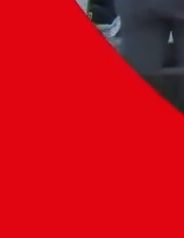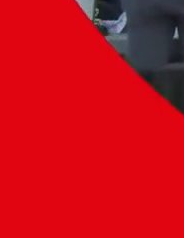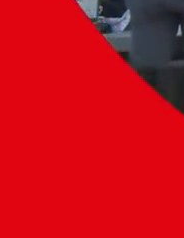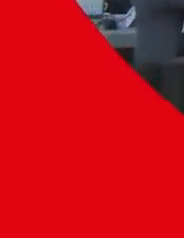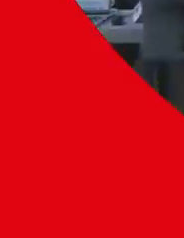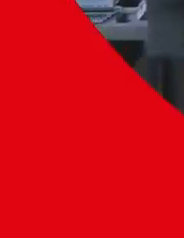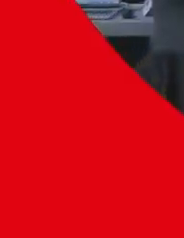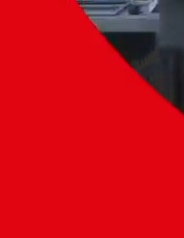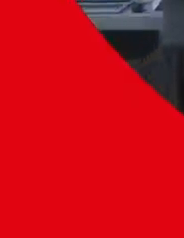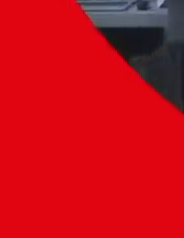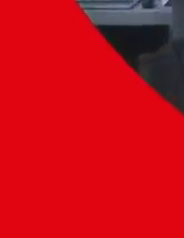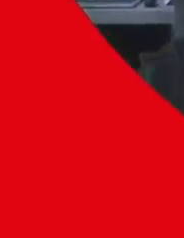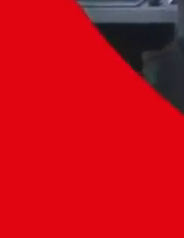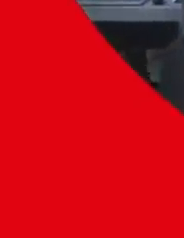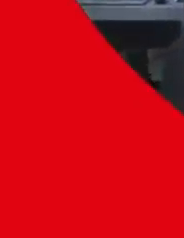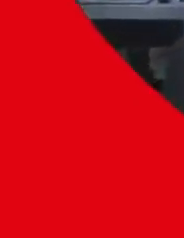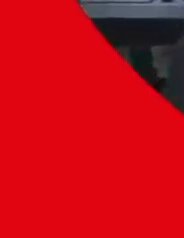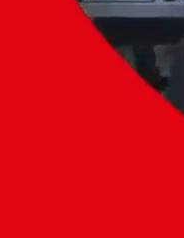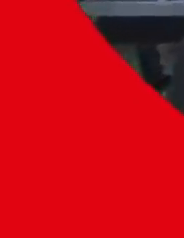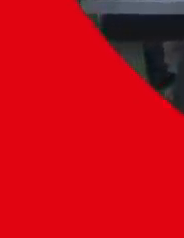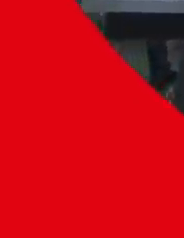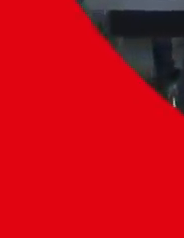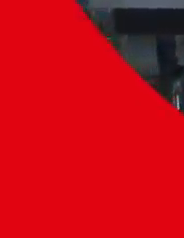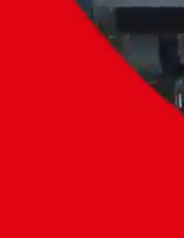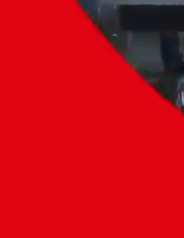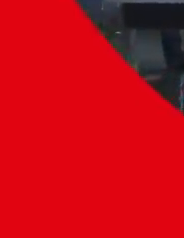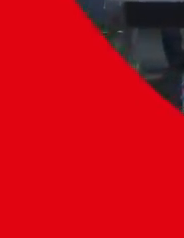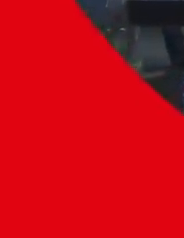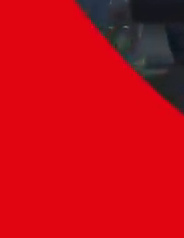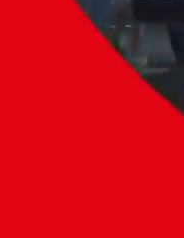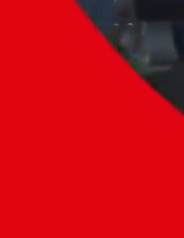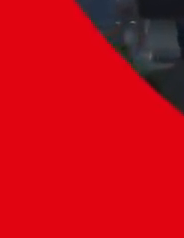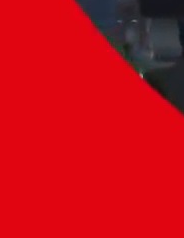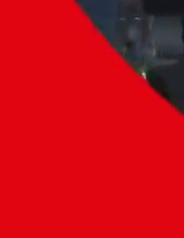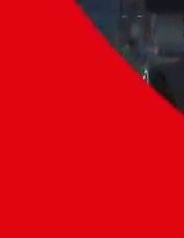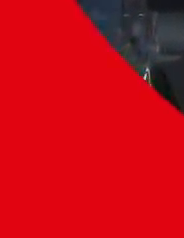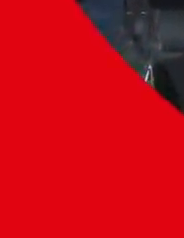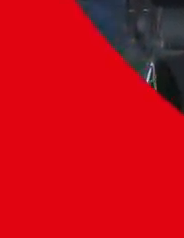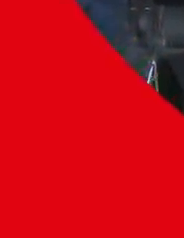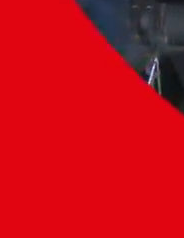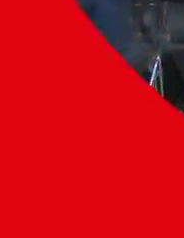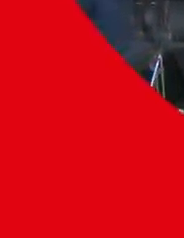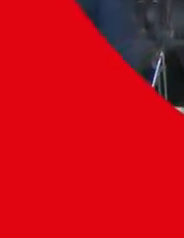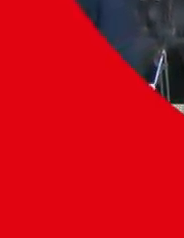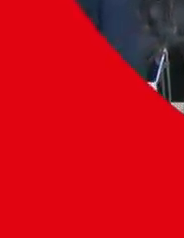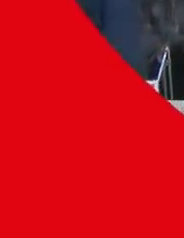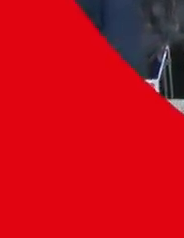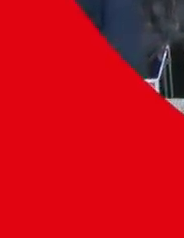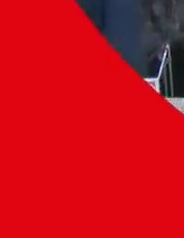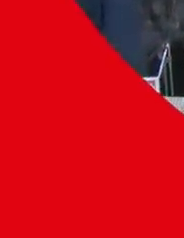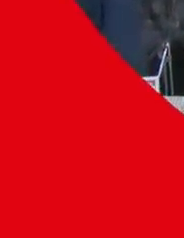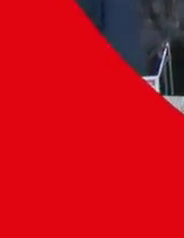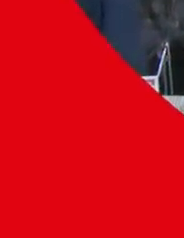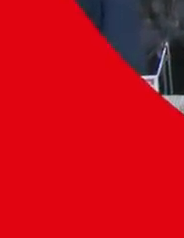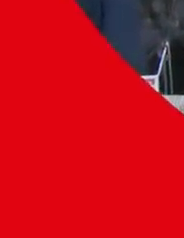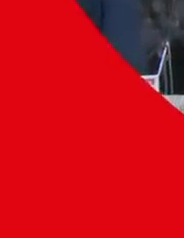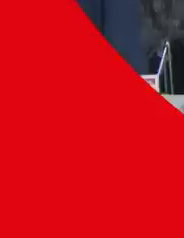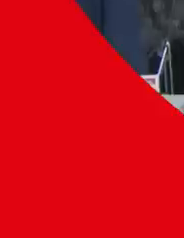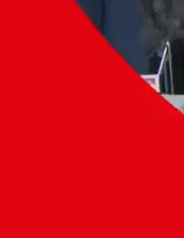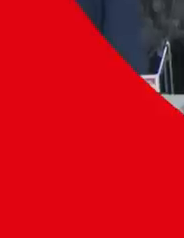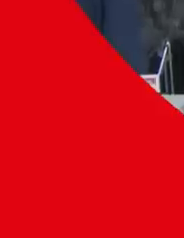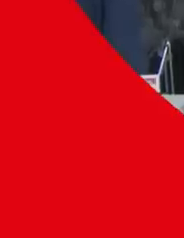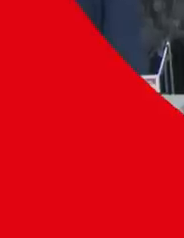medienvertreterinnen danke allen jenen die wir Livestream dabei waren ein auf Wiedersehen